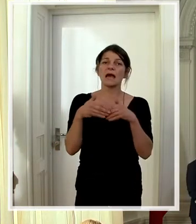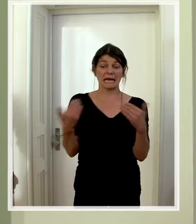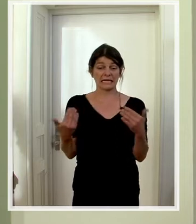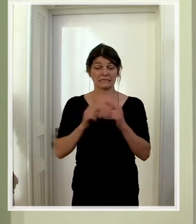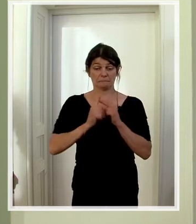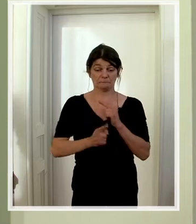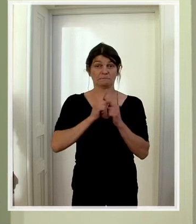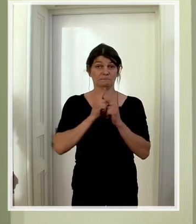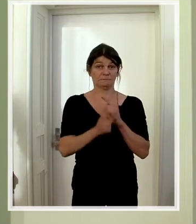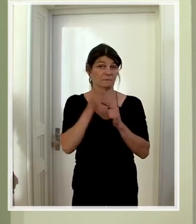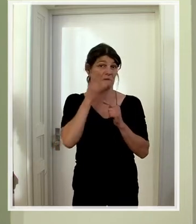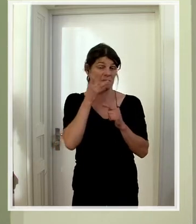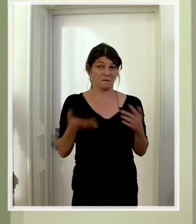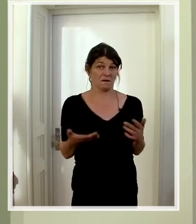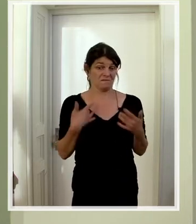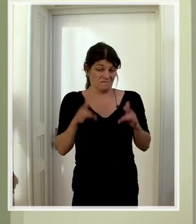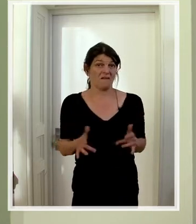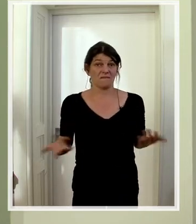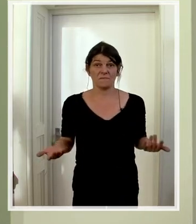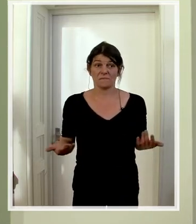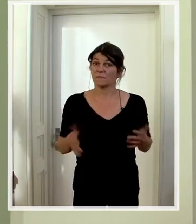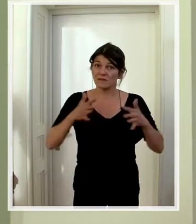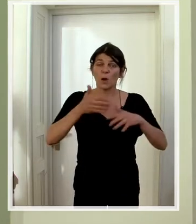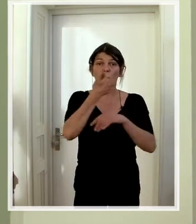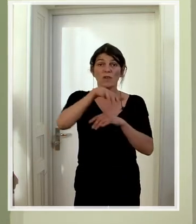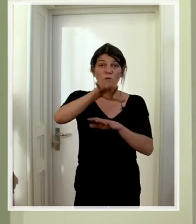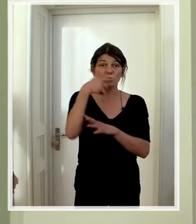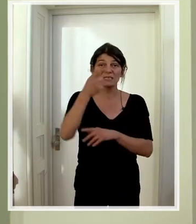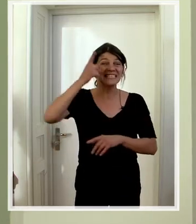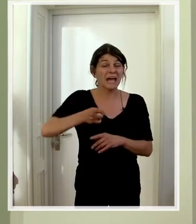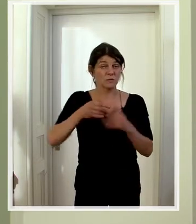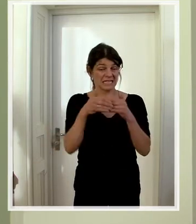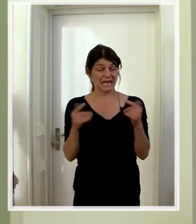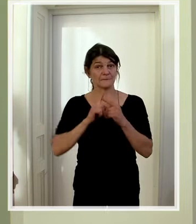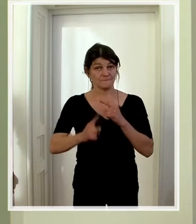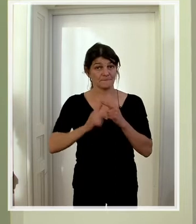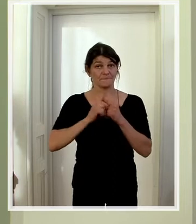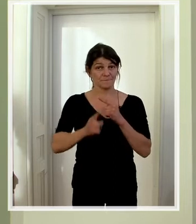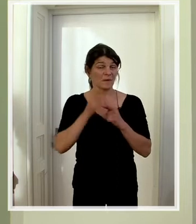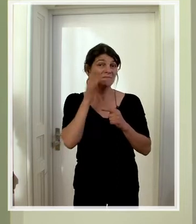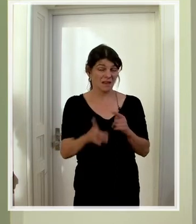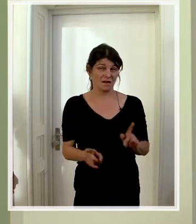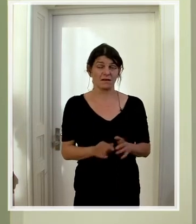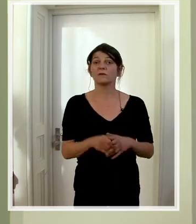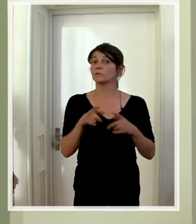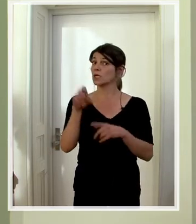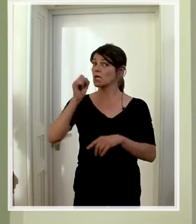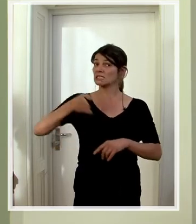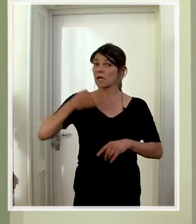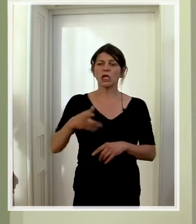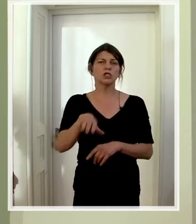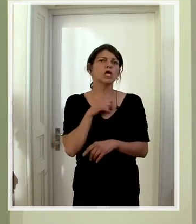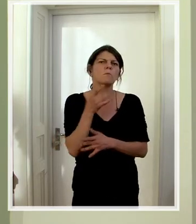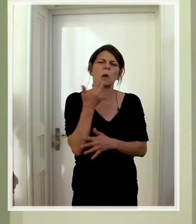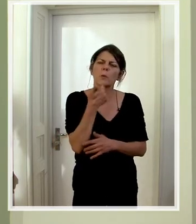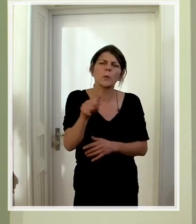wir heute täglich haben. Das sind ca. 125'000 und die S-Bahn die schafft gerade mal ein paar